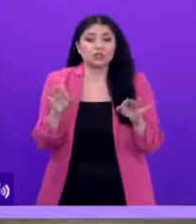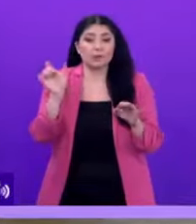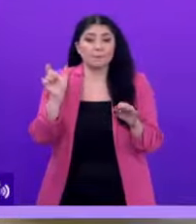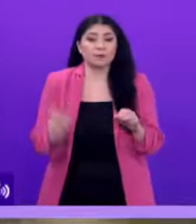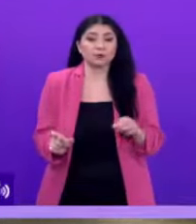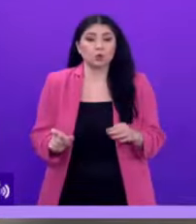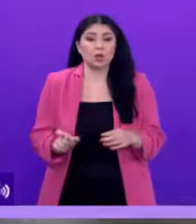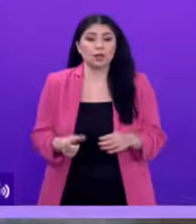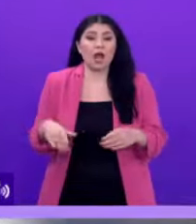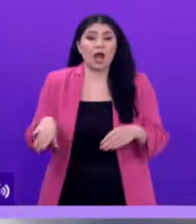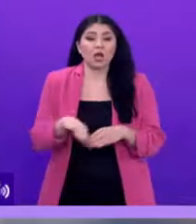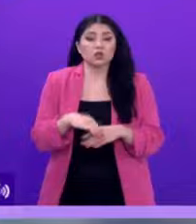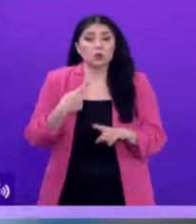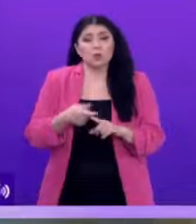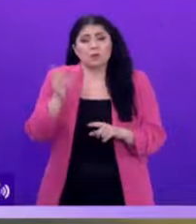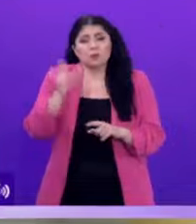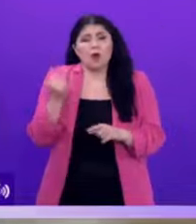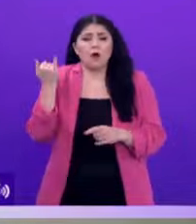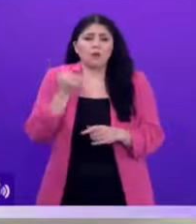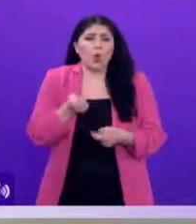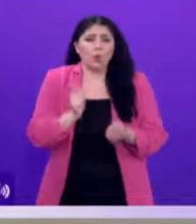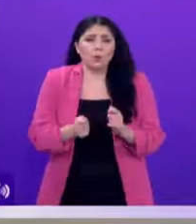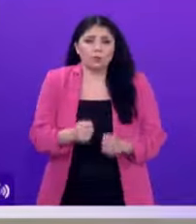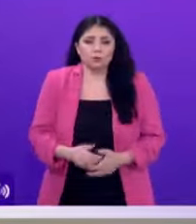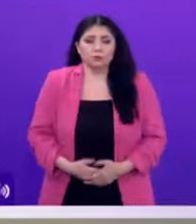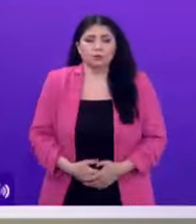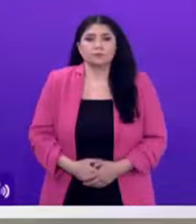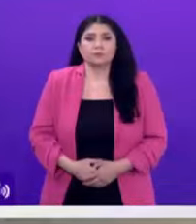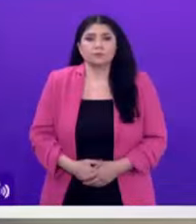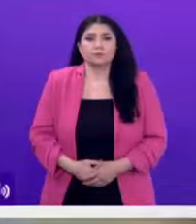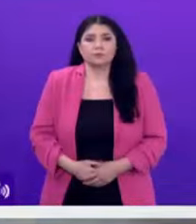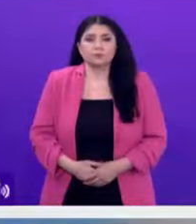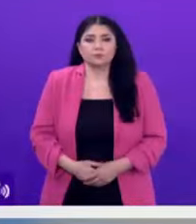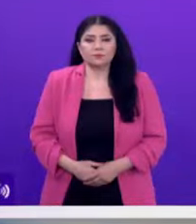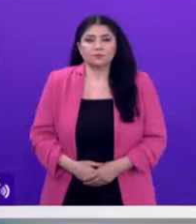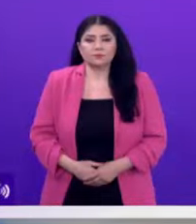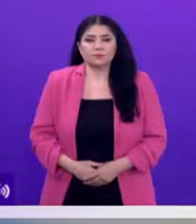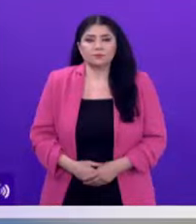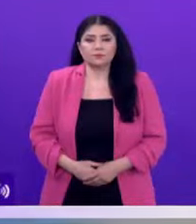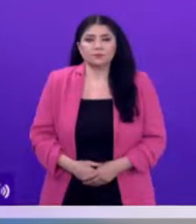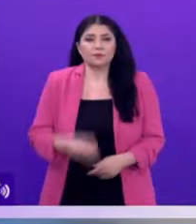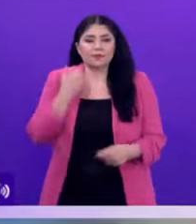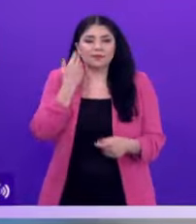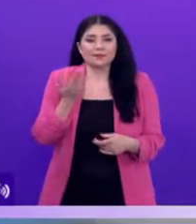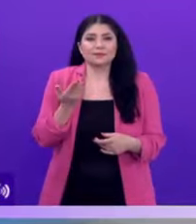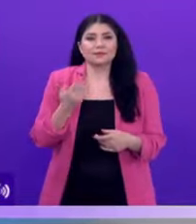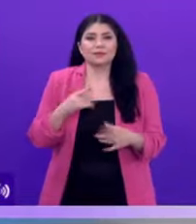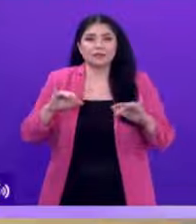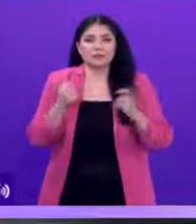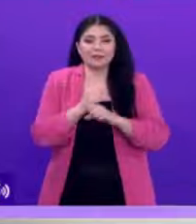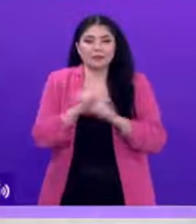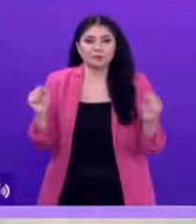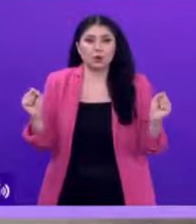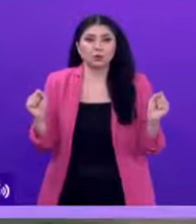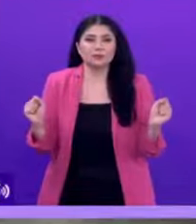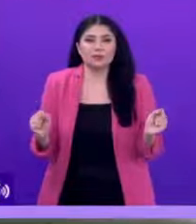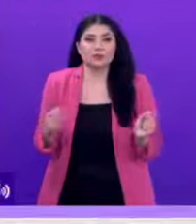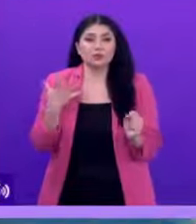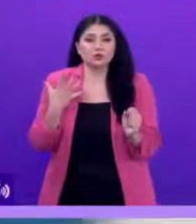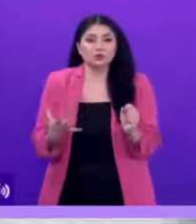persoane, angajați și clienți, erau în acest magazin de bricolaj în momentul în care a avut loc explozia. Din